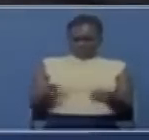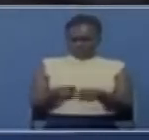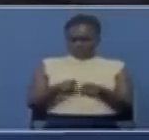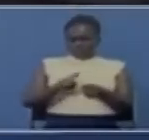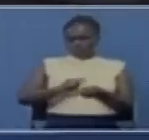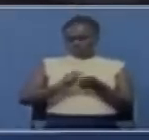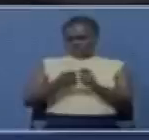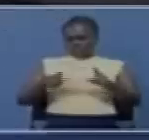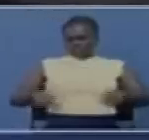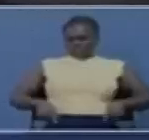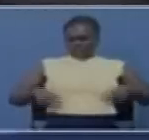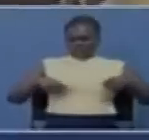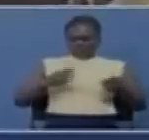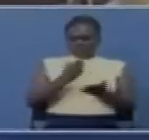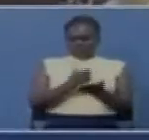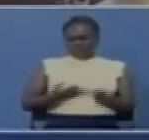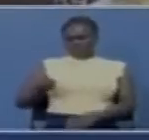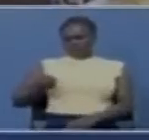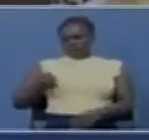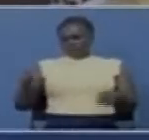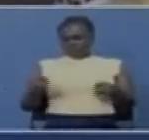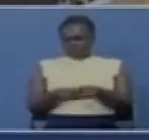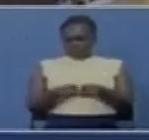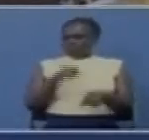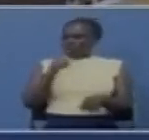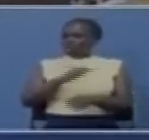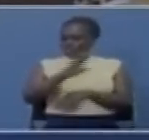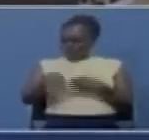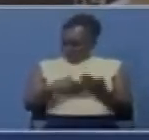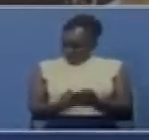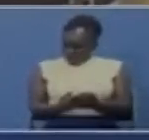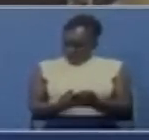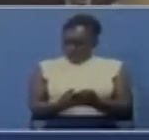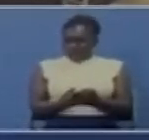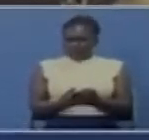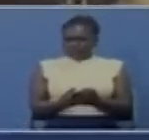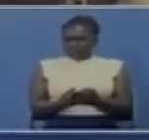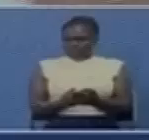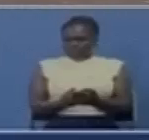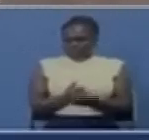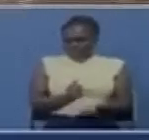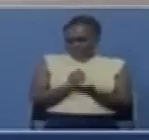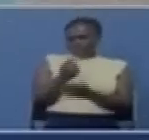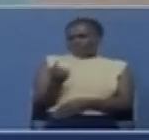kuibadilisha maisha baadhi ya wasichana hao, na hata kama sio wote, alimradi amewafaa kwa dhiki.